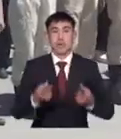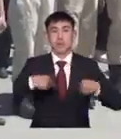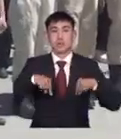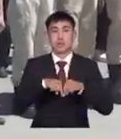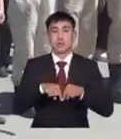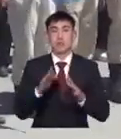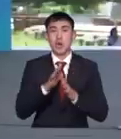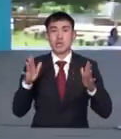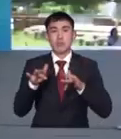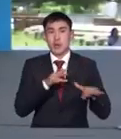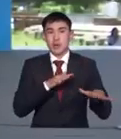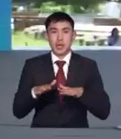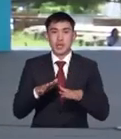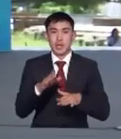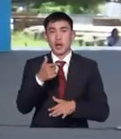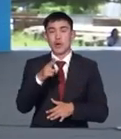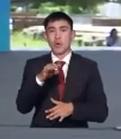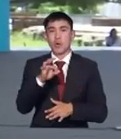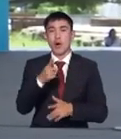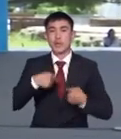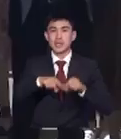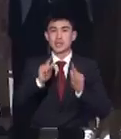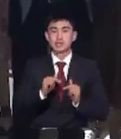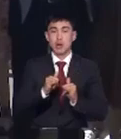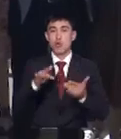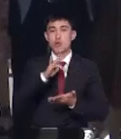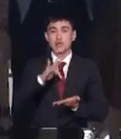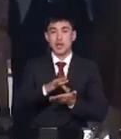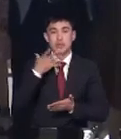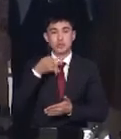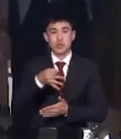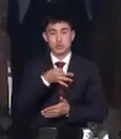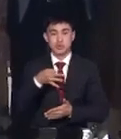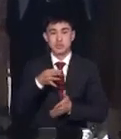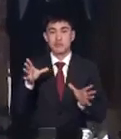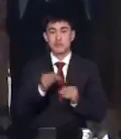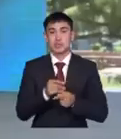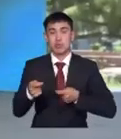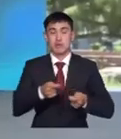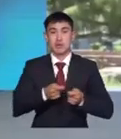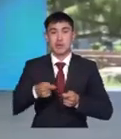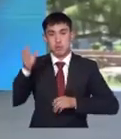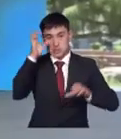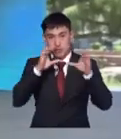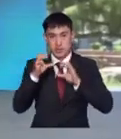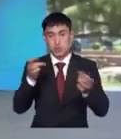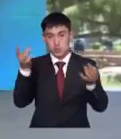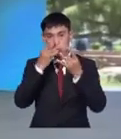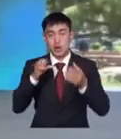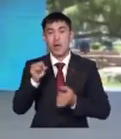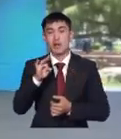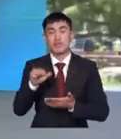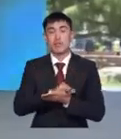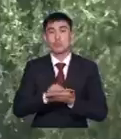Организовали столь масштабное мероприятие КГУ «Коғамдық келісім және даму орталығы» Алматинской области совместно с Управлением образования, культуры, архивов